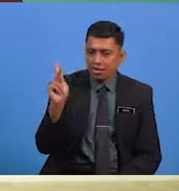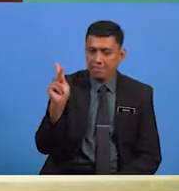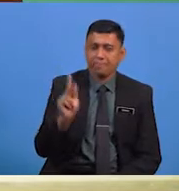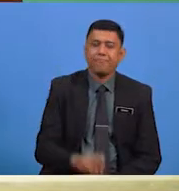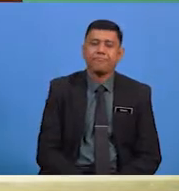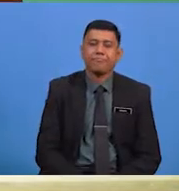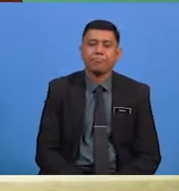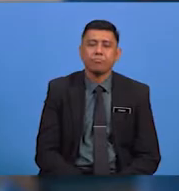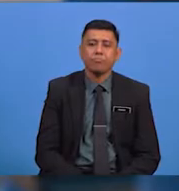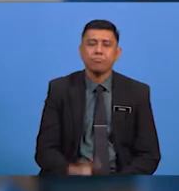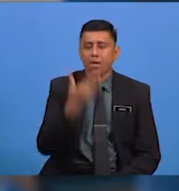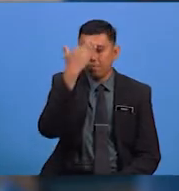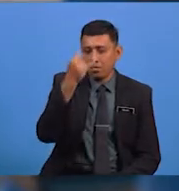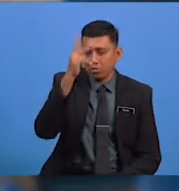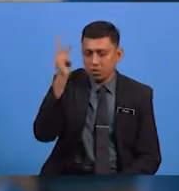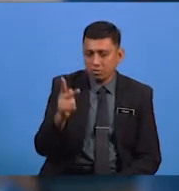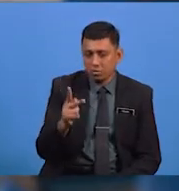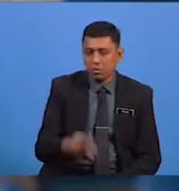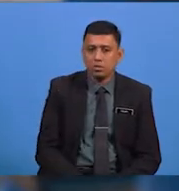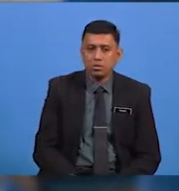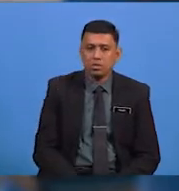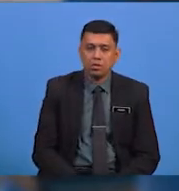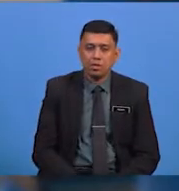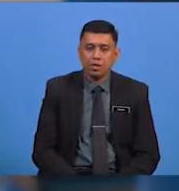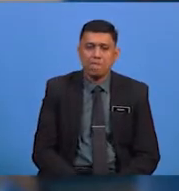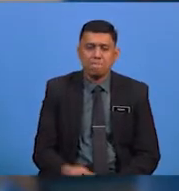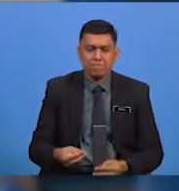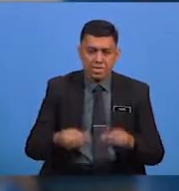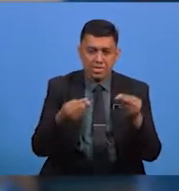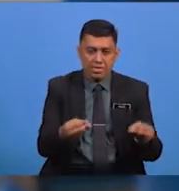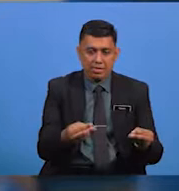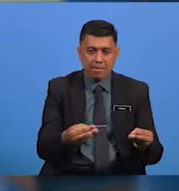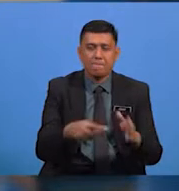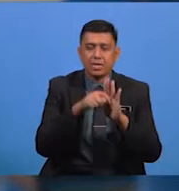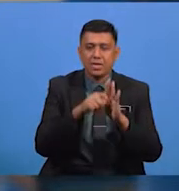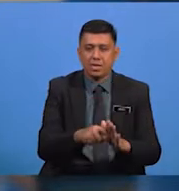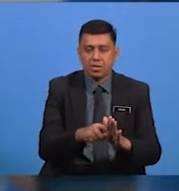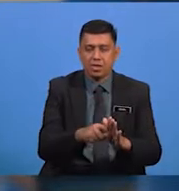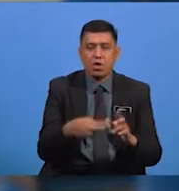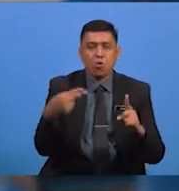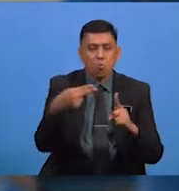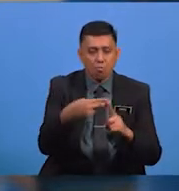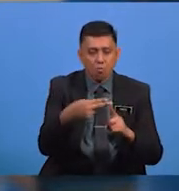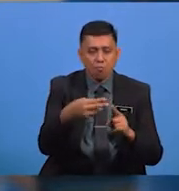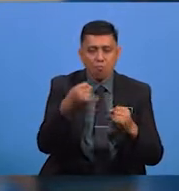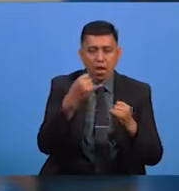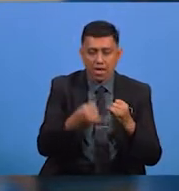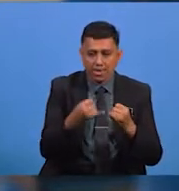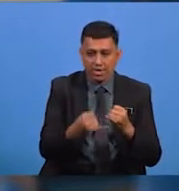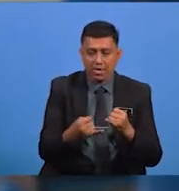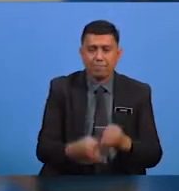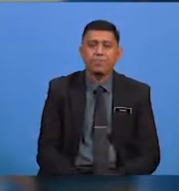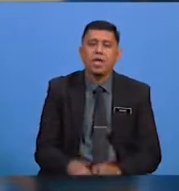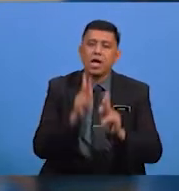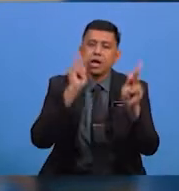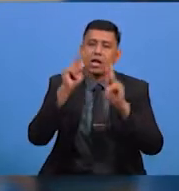K. Mengapakah cikgu beri penekanan mengenai huruf akhir bagi